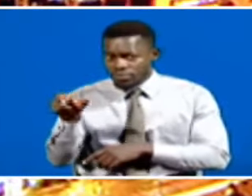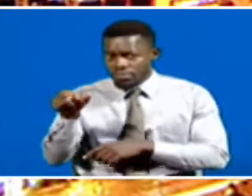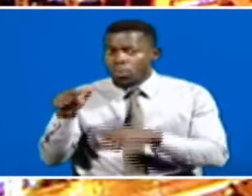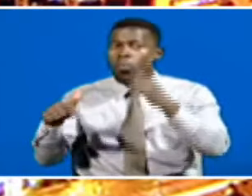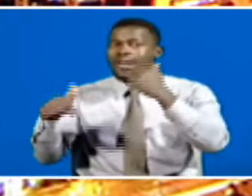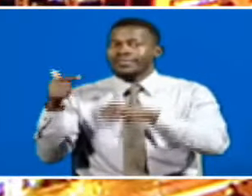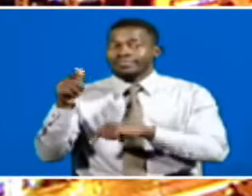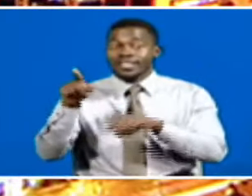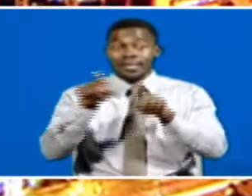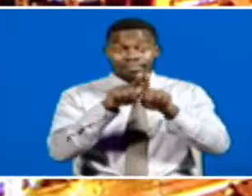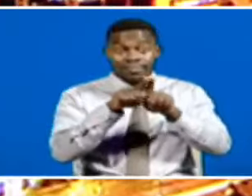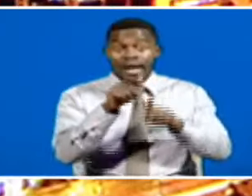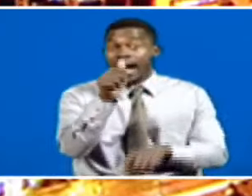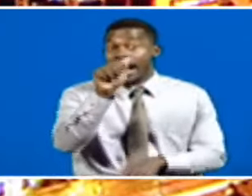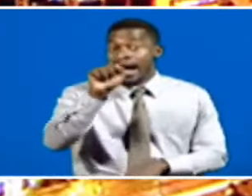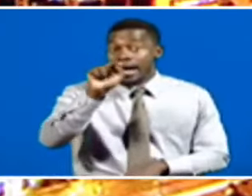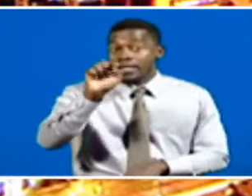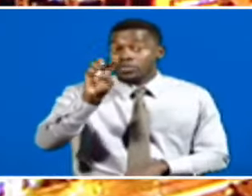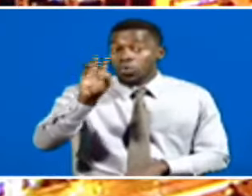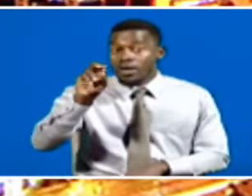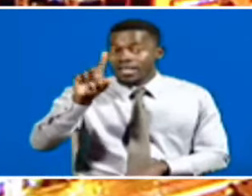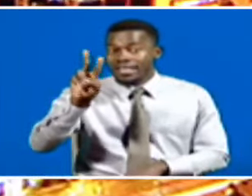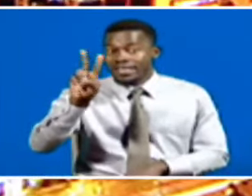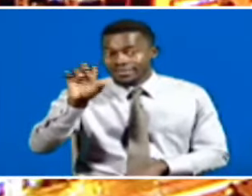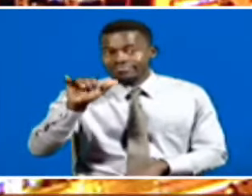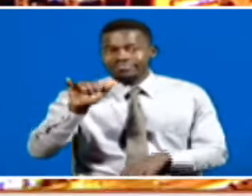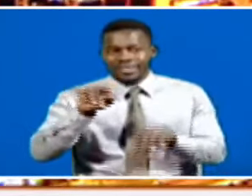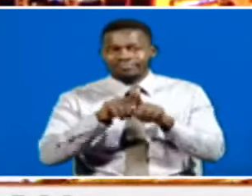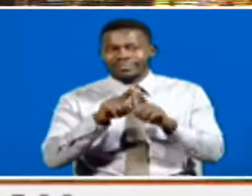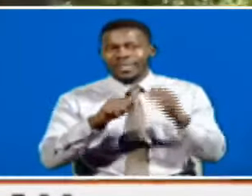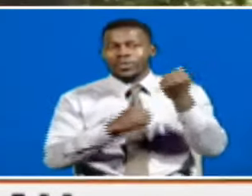Francis Atwoli. Daniel Karioki ana taarifa zaidi.